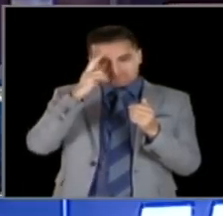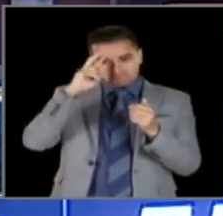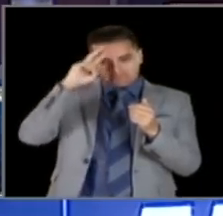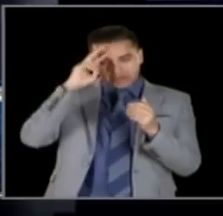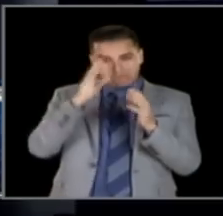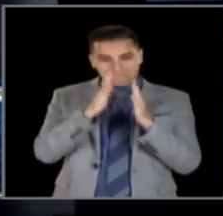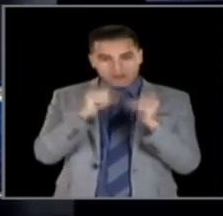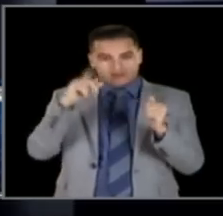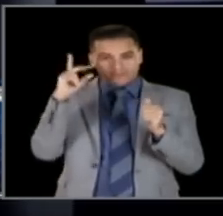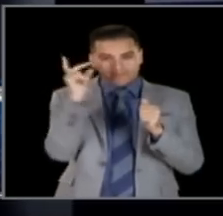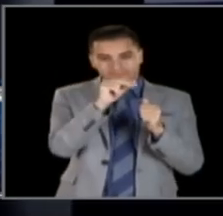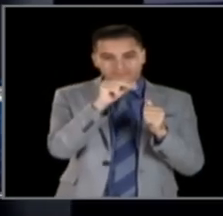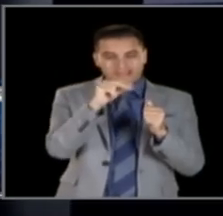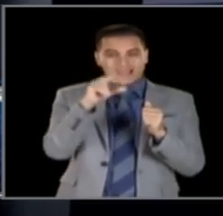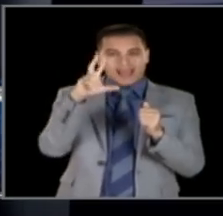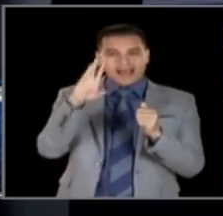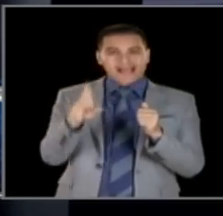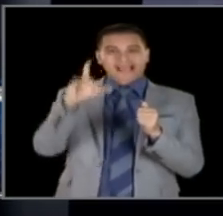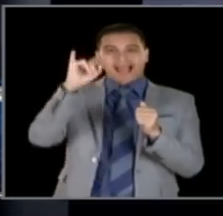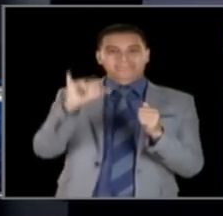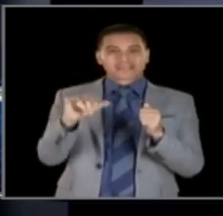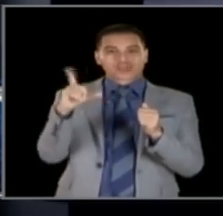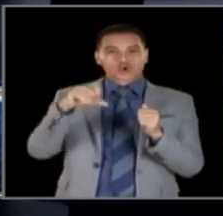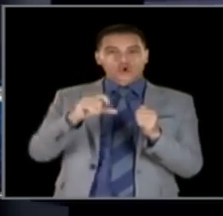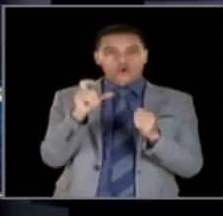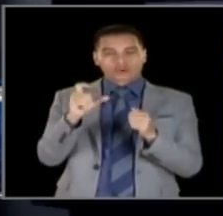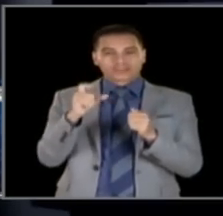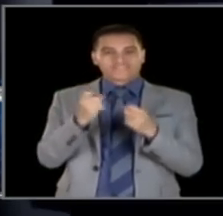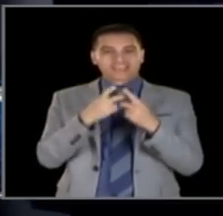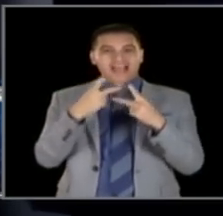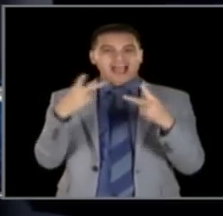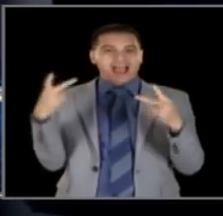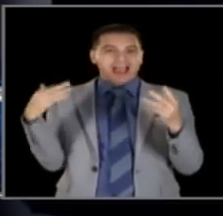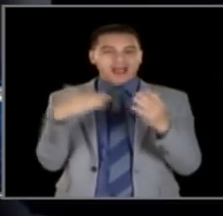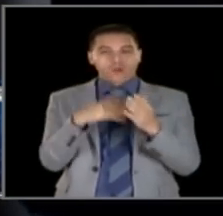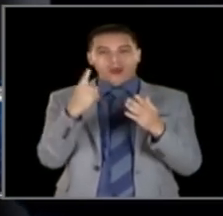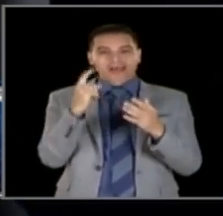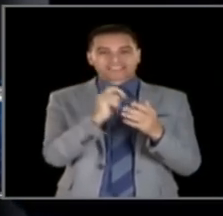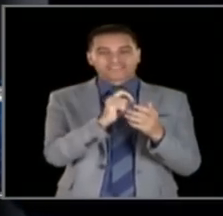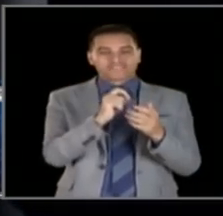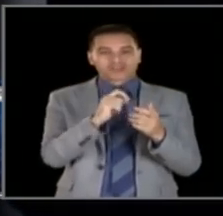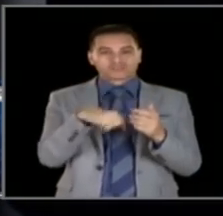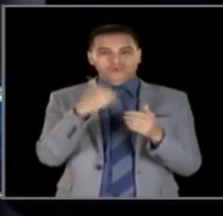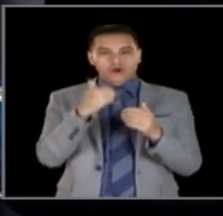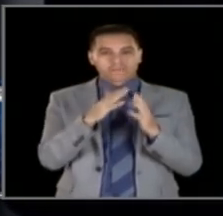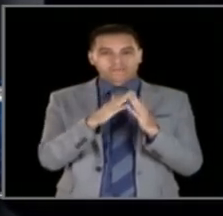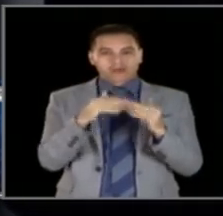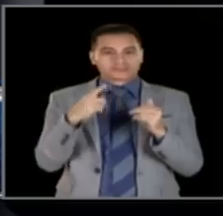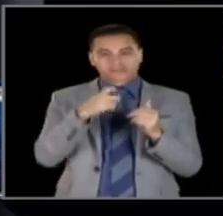مصر كسبت الكاميرون في النهائي 1-0 بهدف محمد أبو